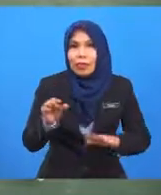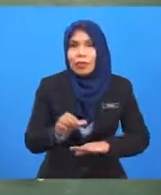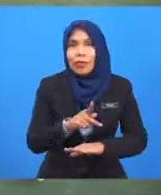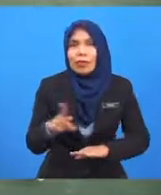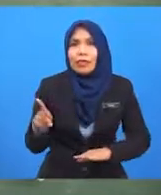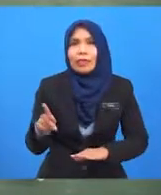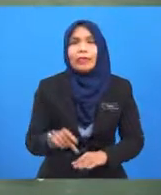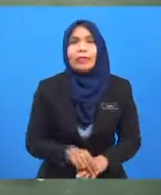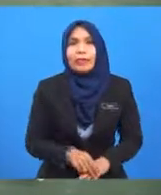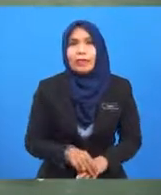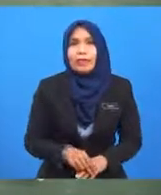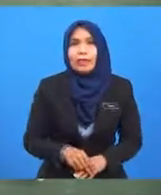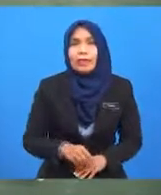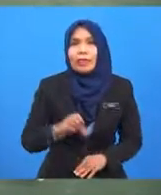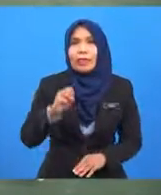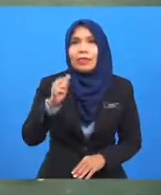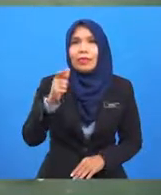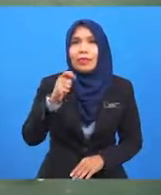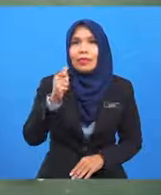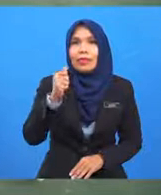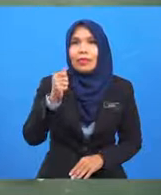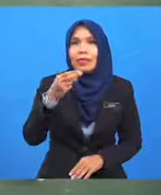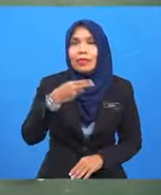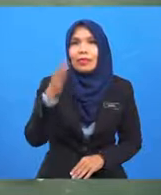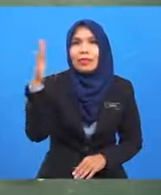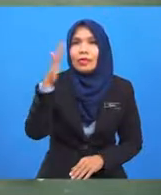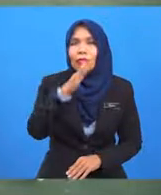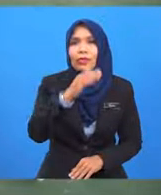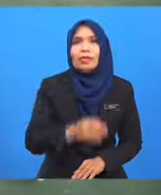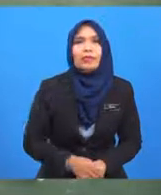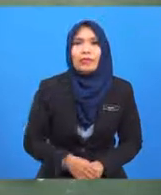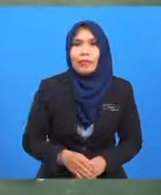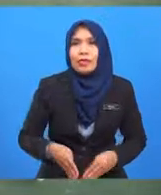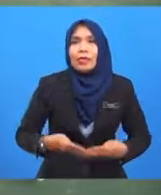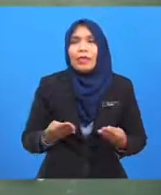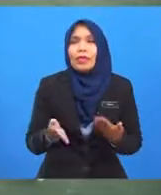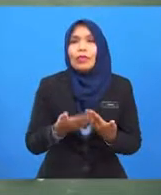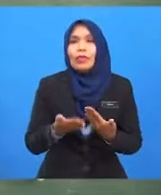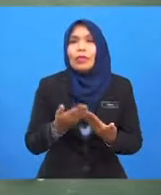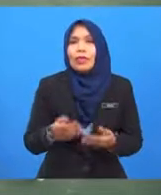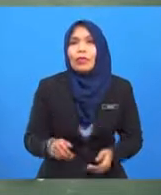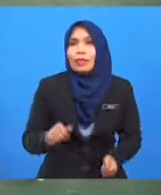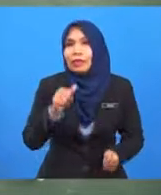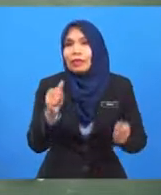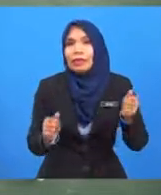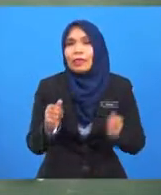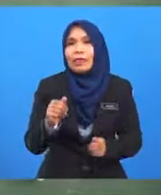bagi memudahkan pergerakan kenderaan ke tempat yang lebih tinggi.